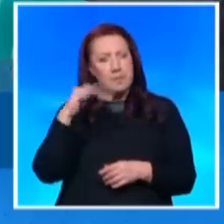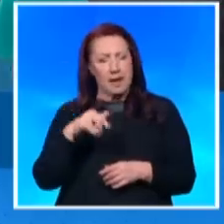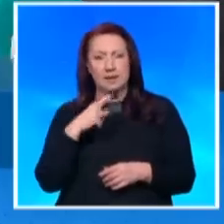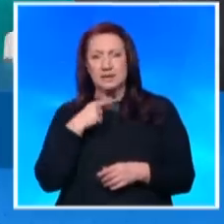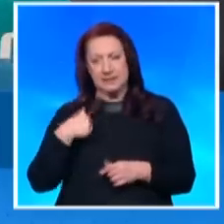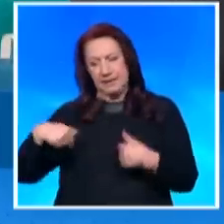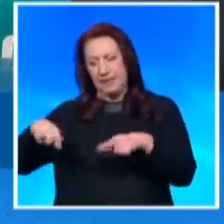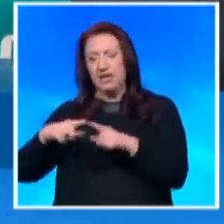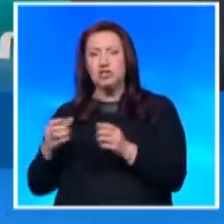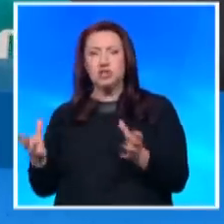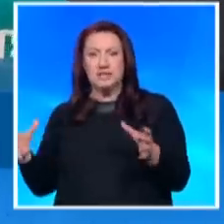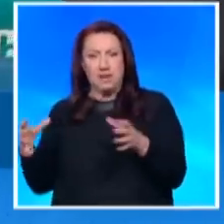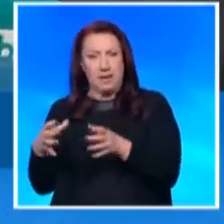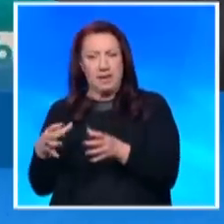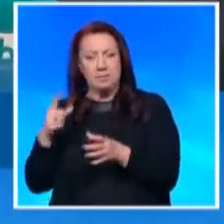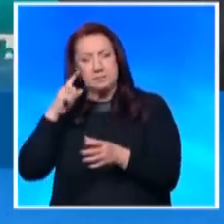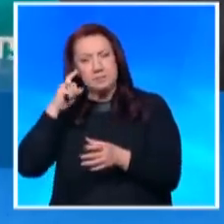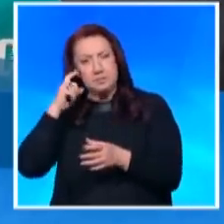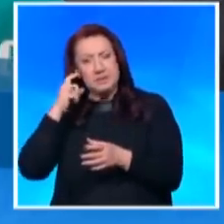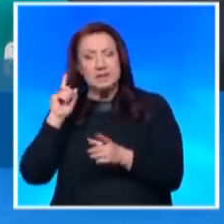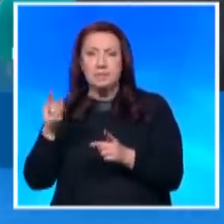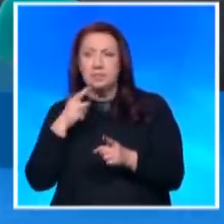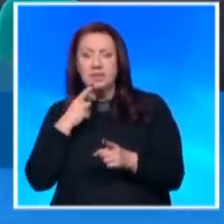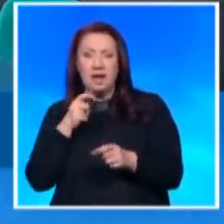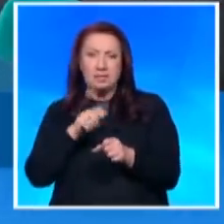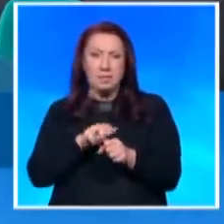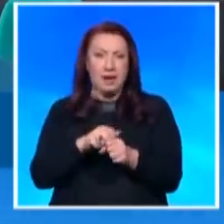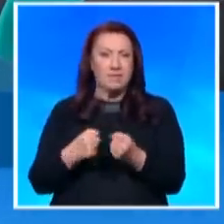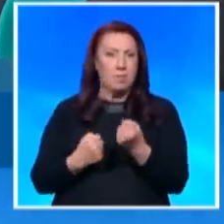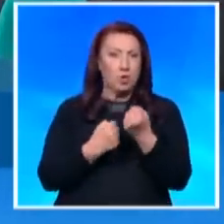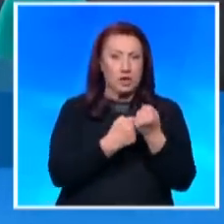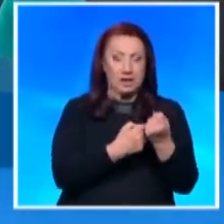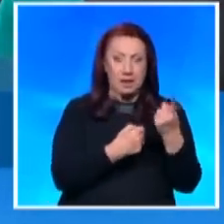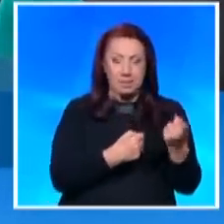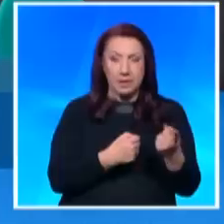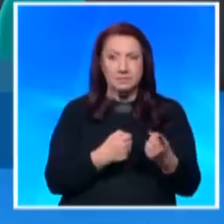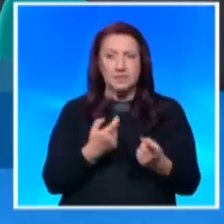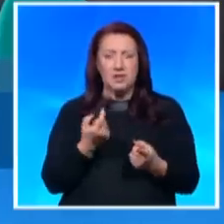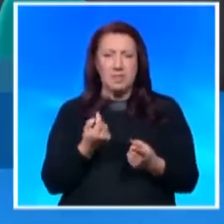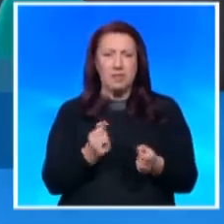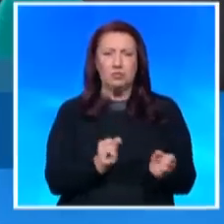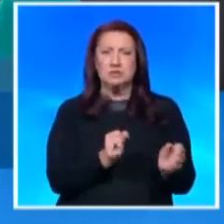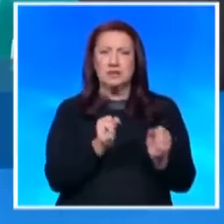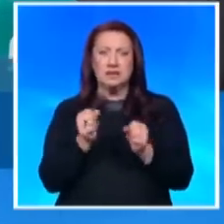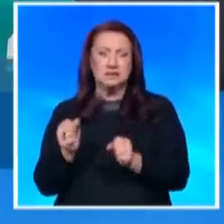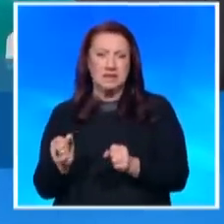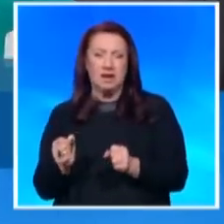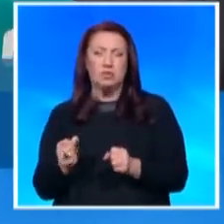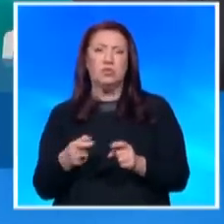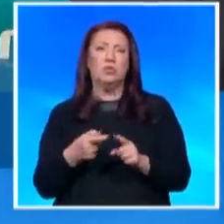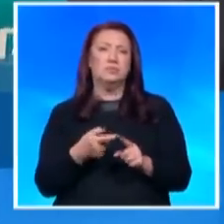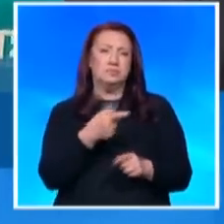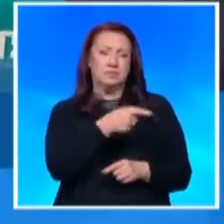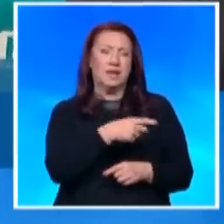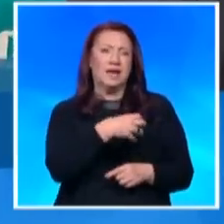решим дали да не я открехнем. Това обаче изглежда малко закъсняло на фона на изявленията на ГЕРБ СДС,